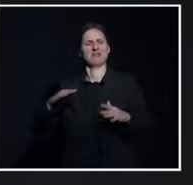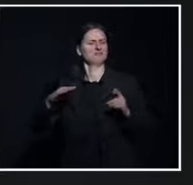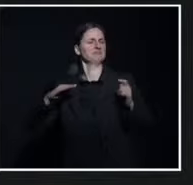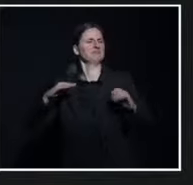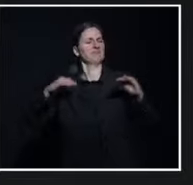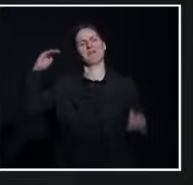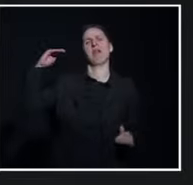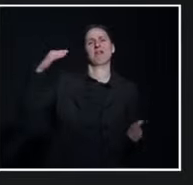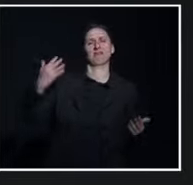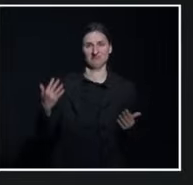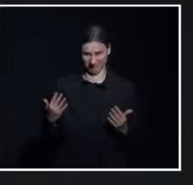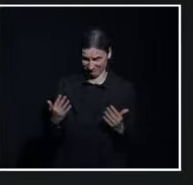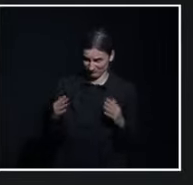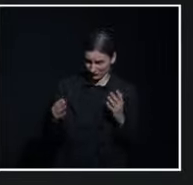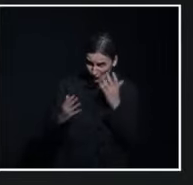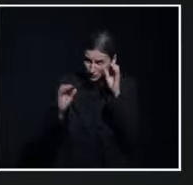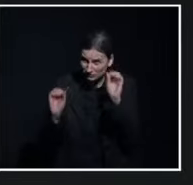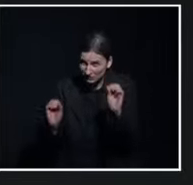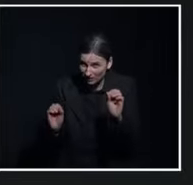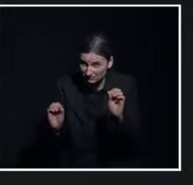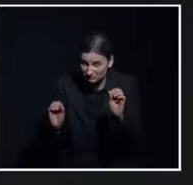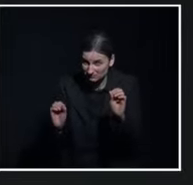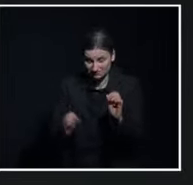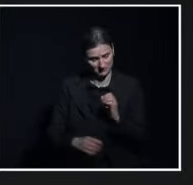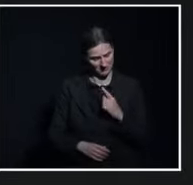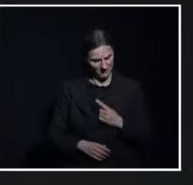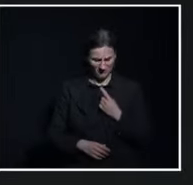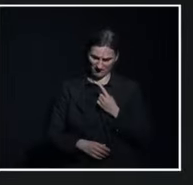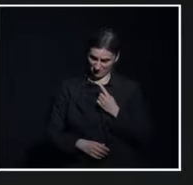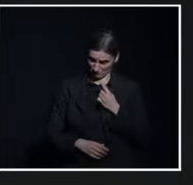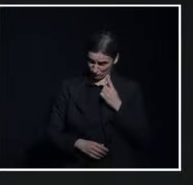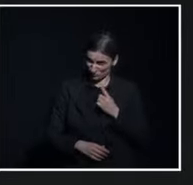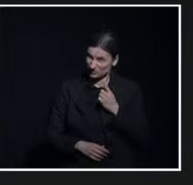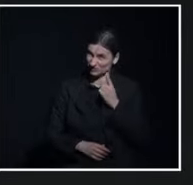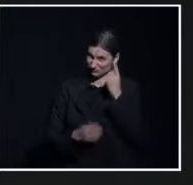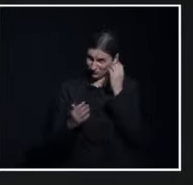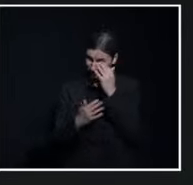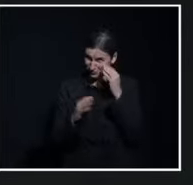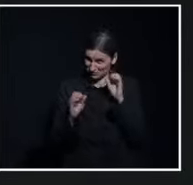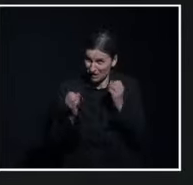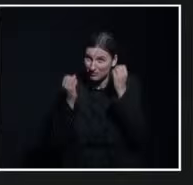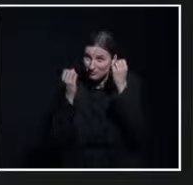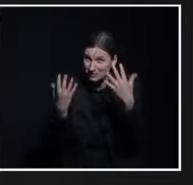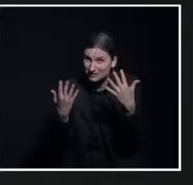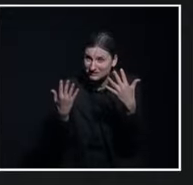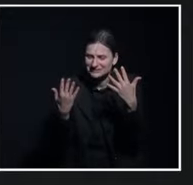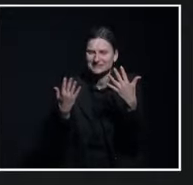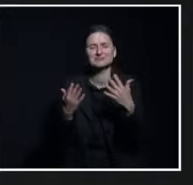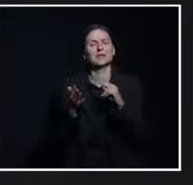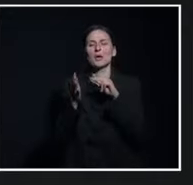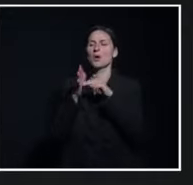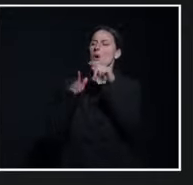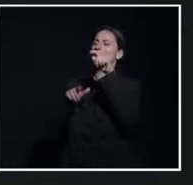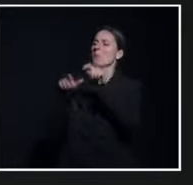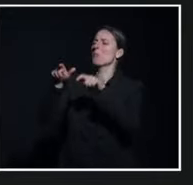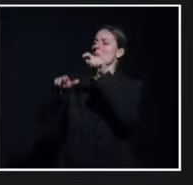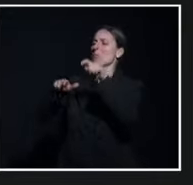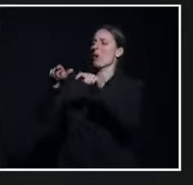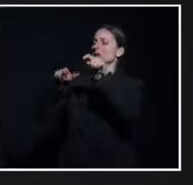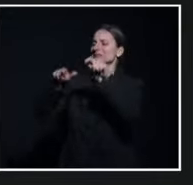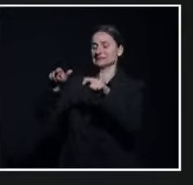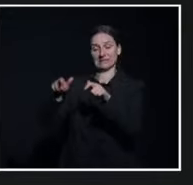setzen? Müssen wir uns darauf einstellen, dass sich das Misstrauen gegenüber